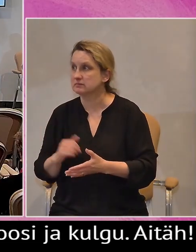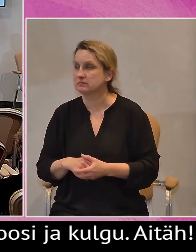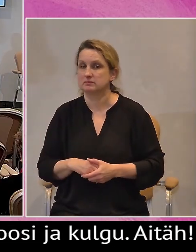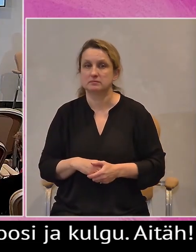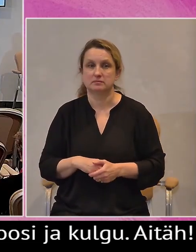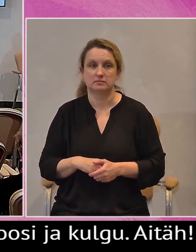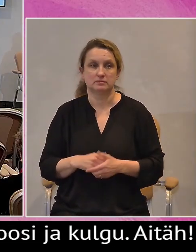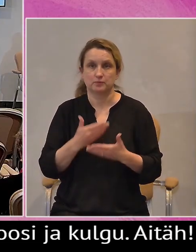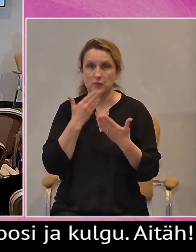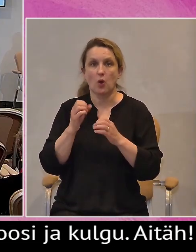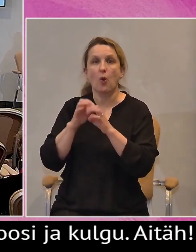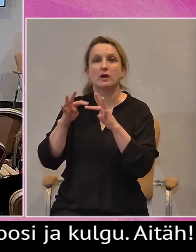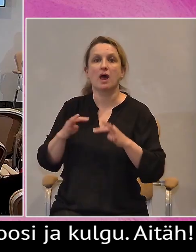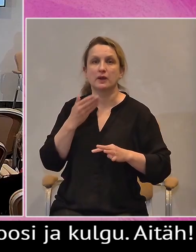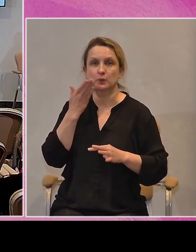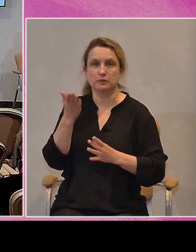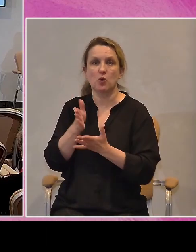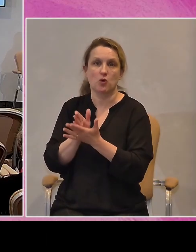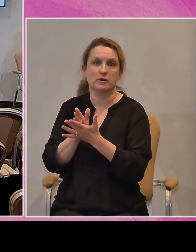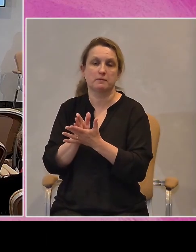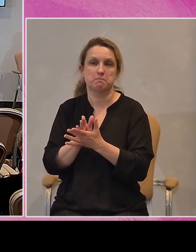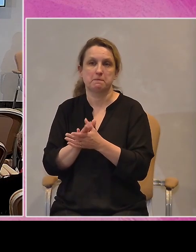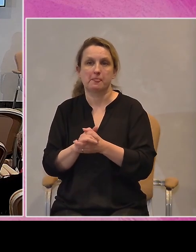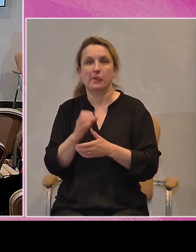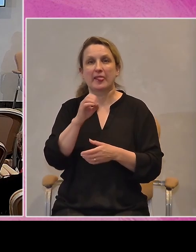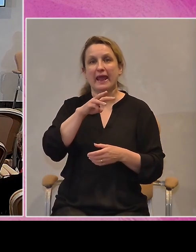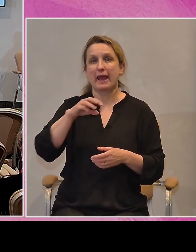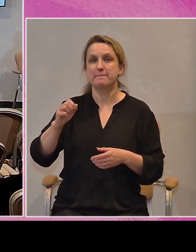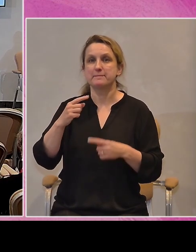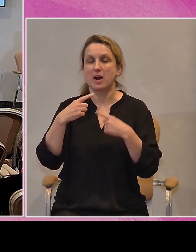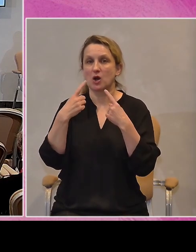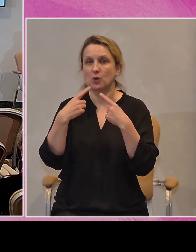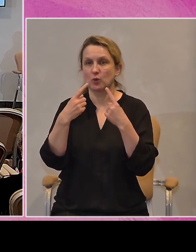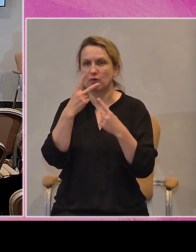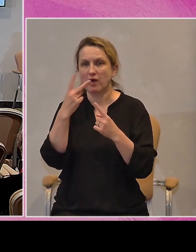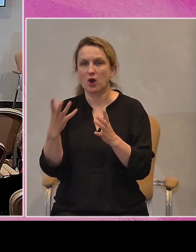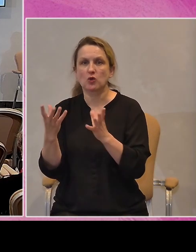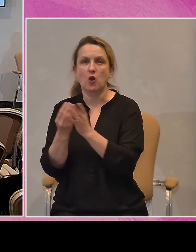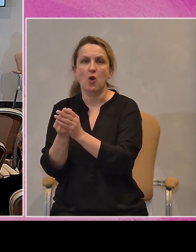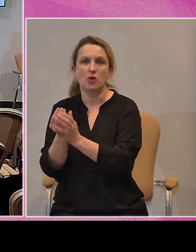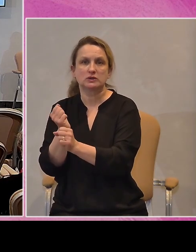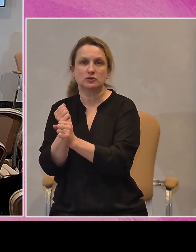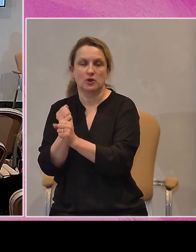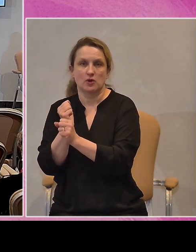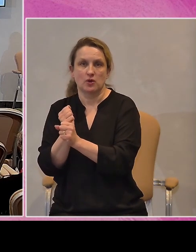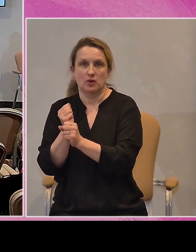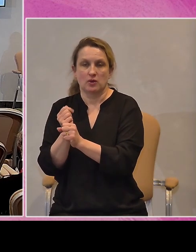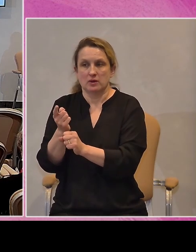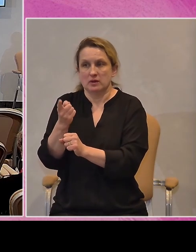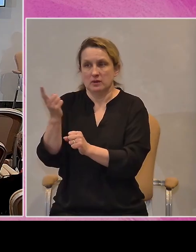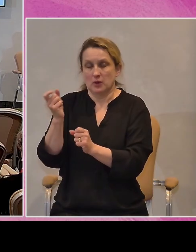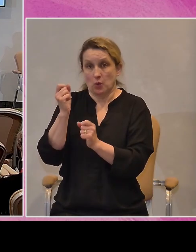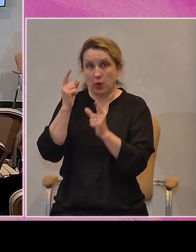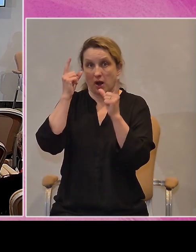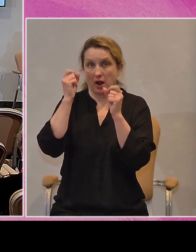Nii, küsin siis online'ist. Kui vaadata Emma lugu just koostöö aspektist, siis mis teid enim